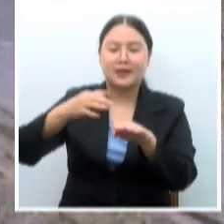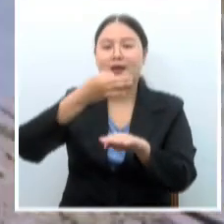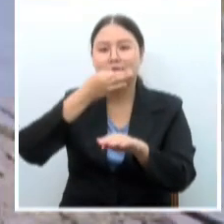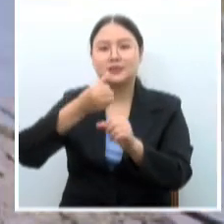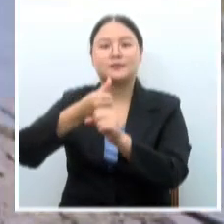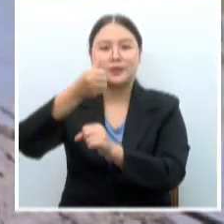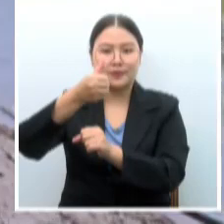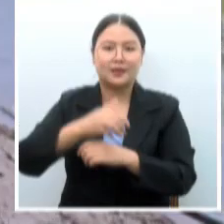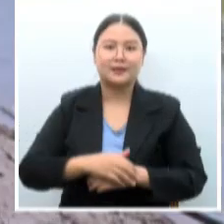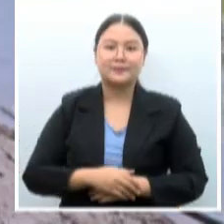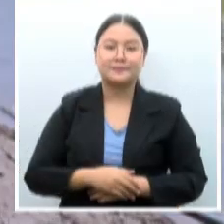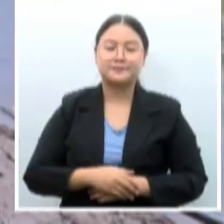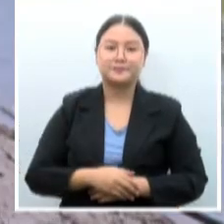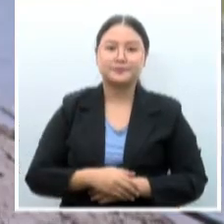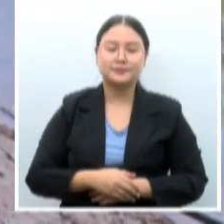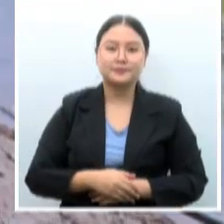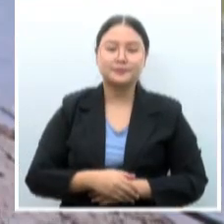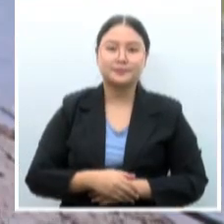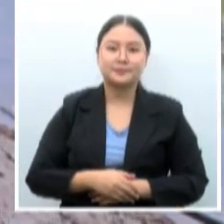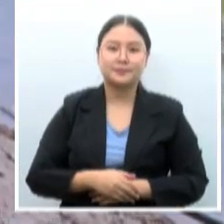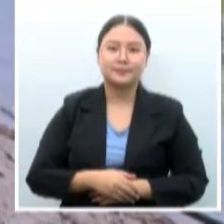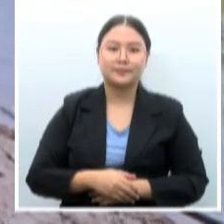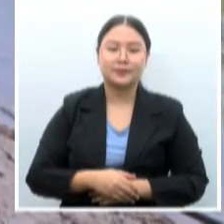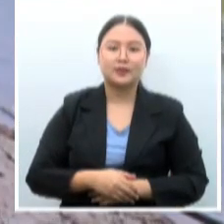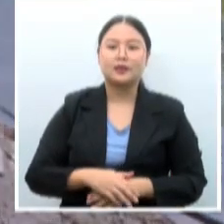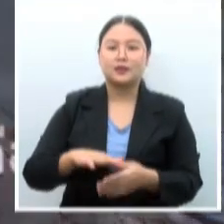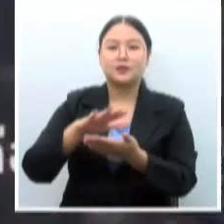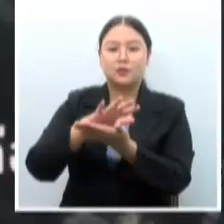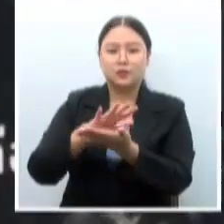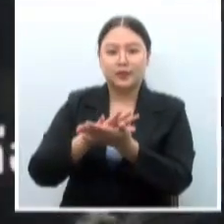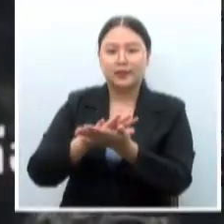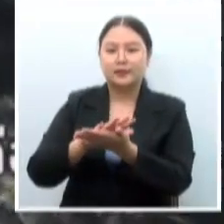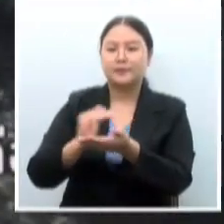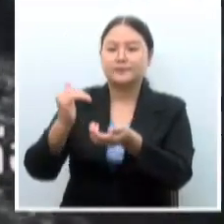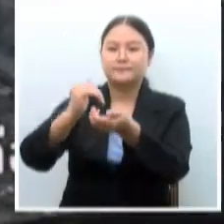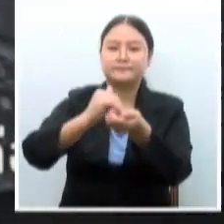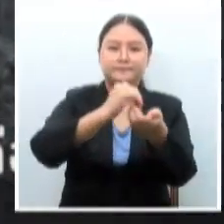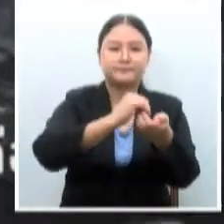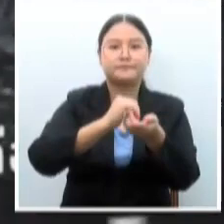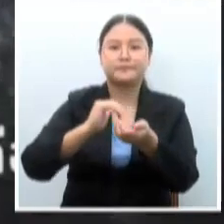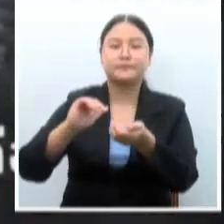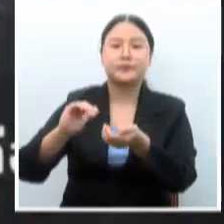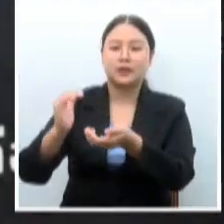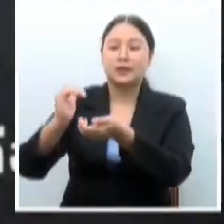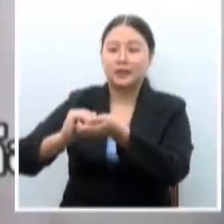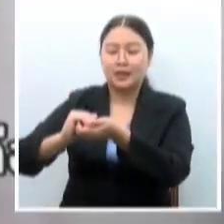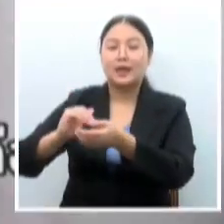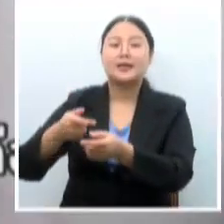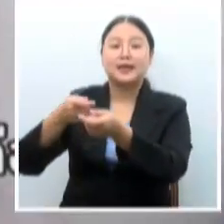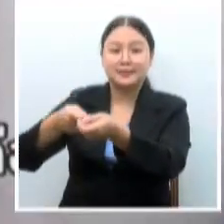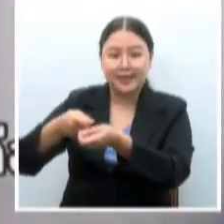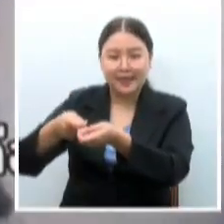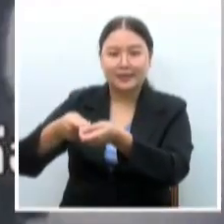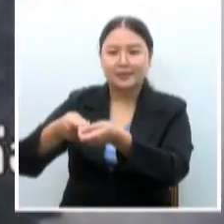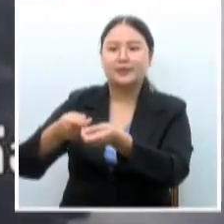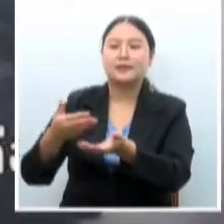ตการดำเนินงานดังกล่าวทางโรงเรียนได้รับความร่วมมือจากหน่วยงานด้านการเกษตรการสนับส